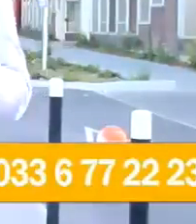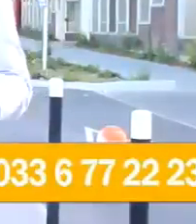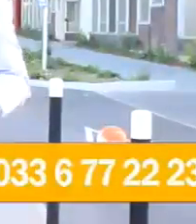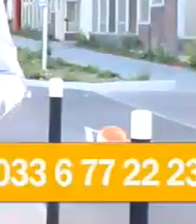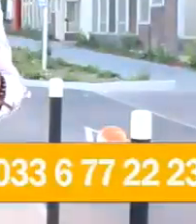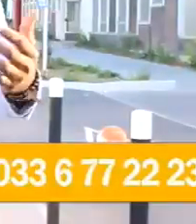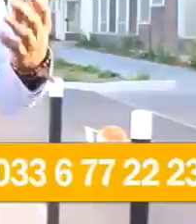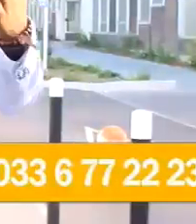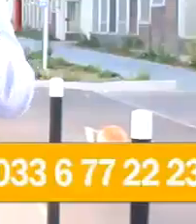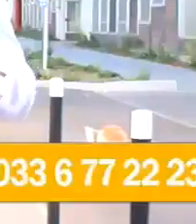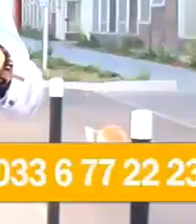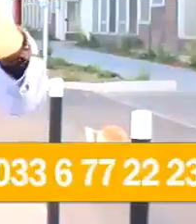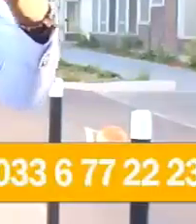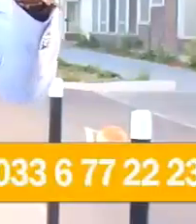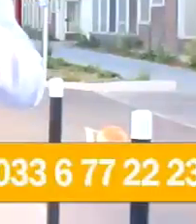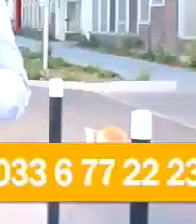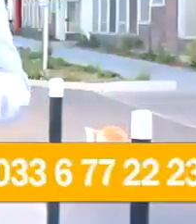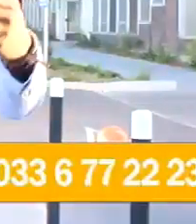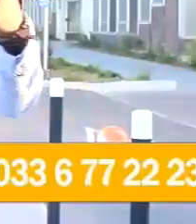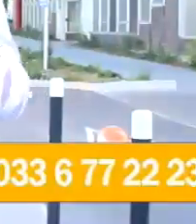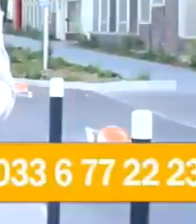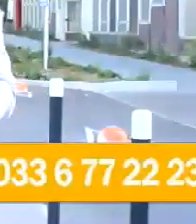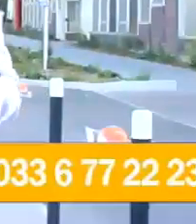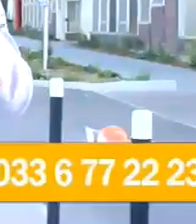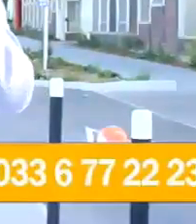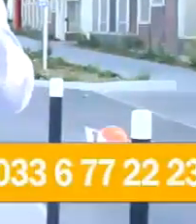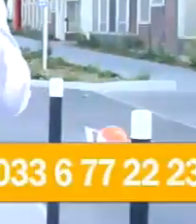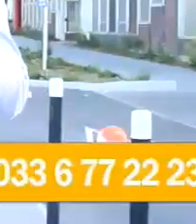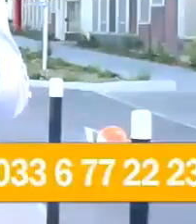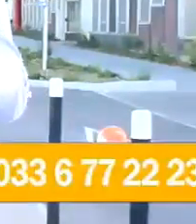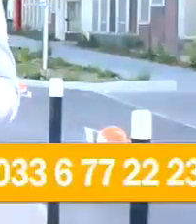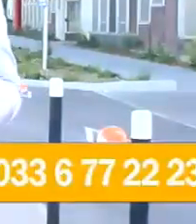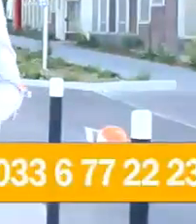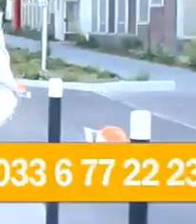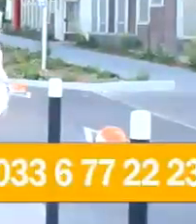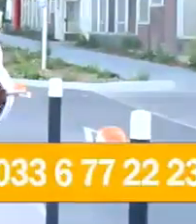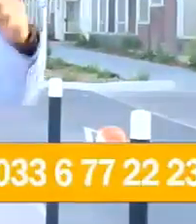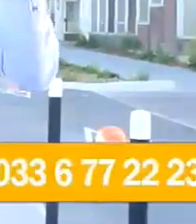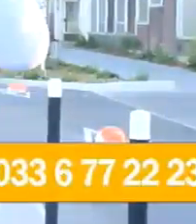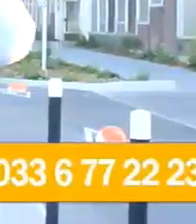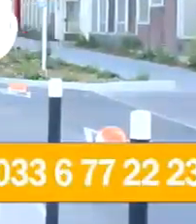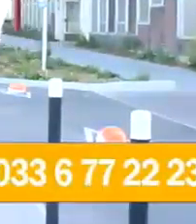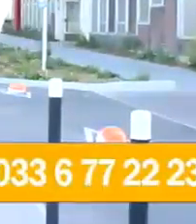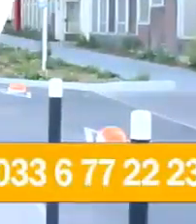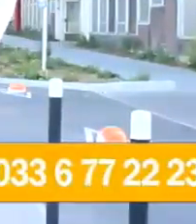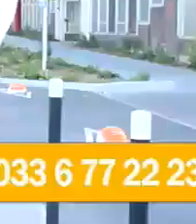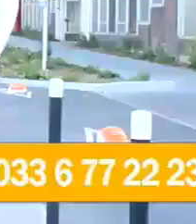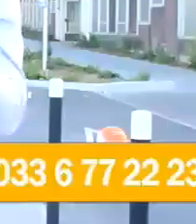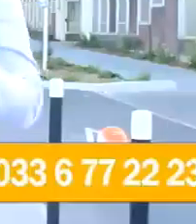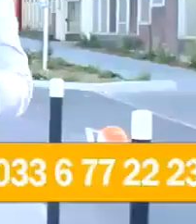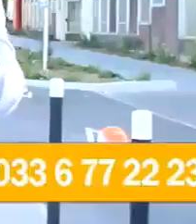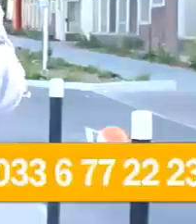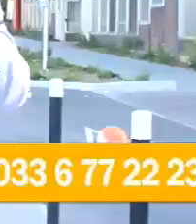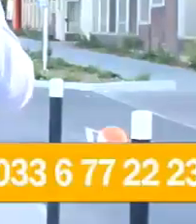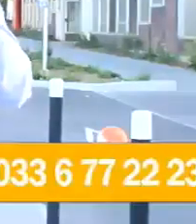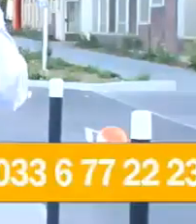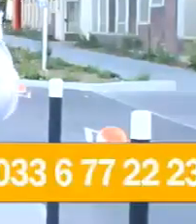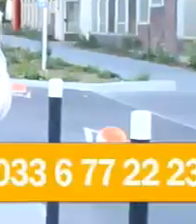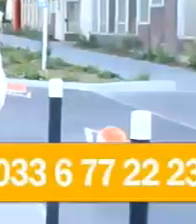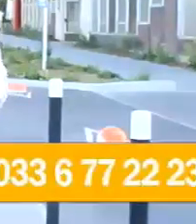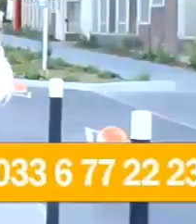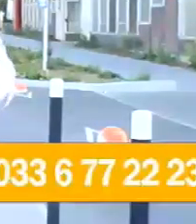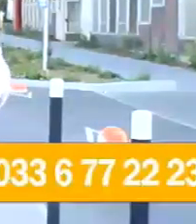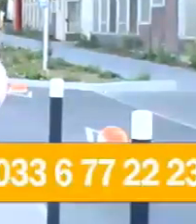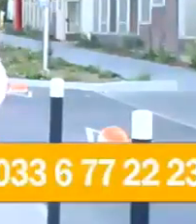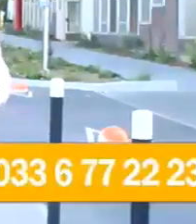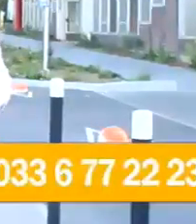Boya Ebele, Bokoto, na Adi Loba TV. Aïe! Vous aurez